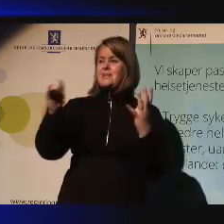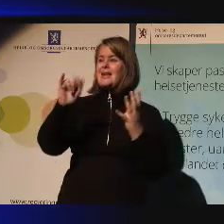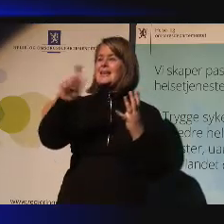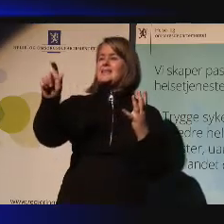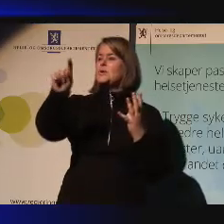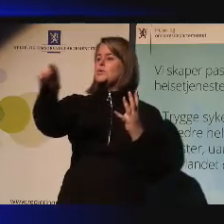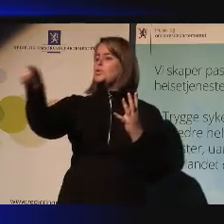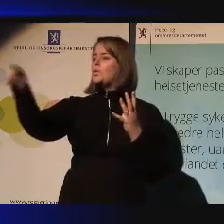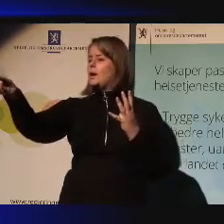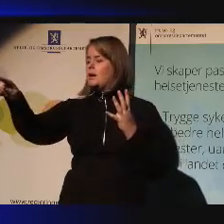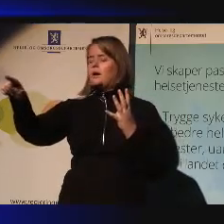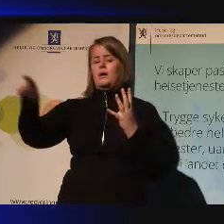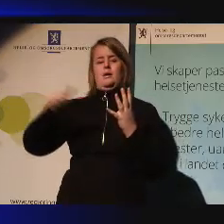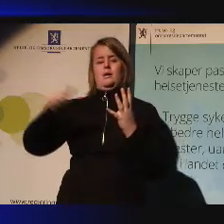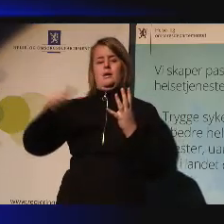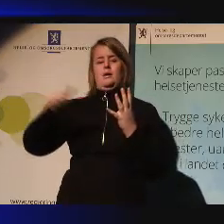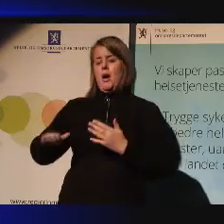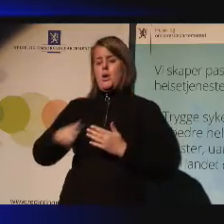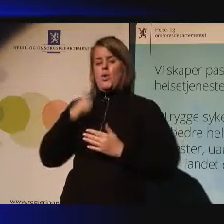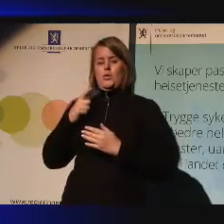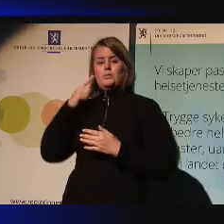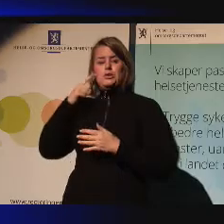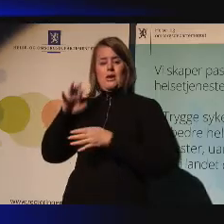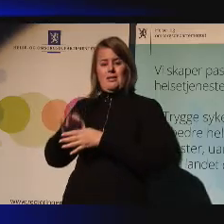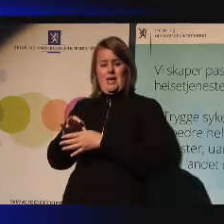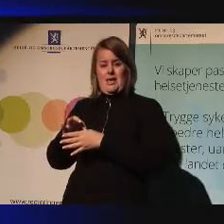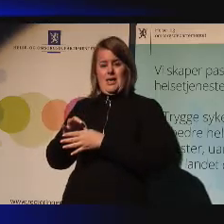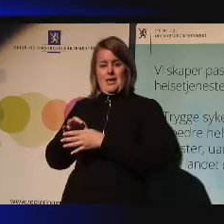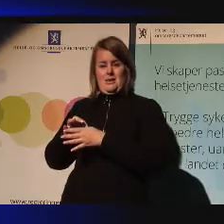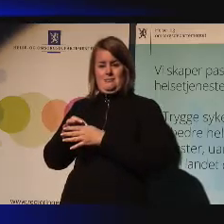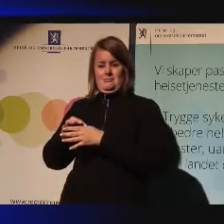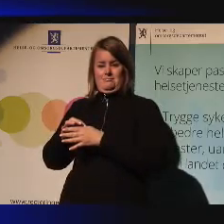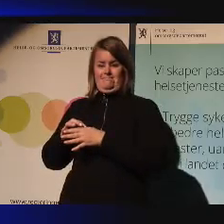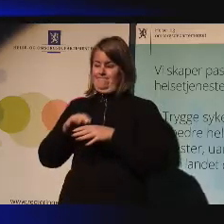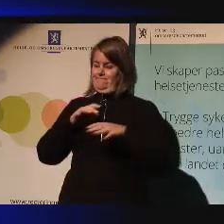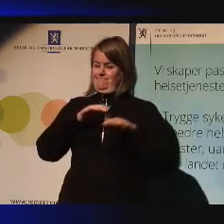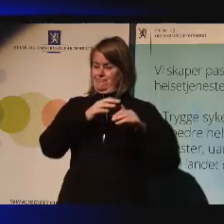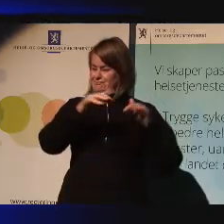institusjoner og barne- og ungdomspsykiatri i 3 fylker.